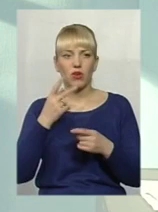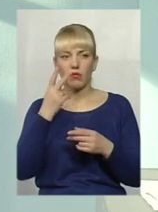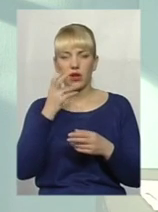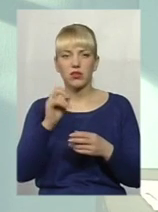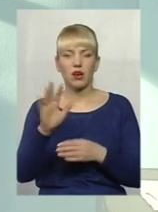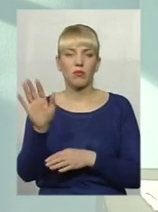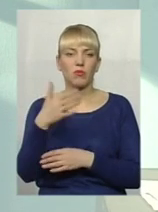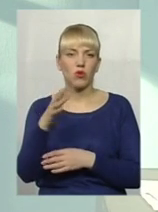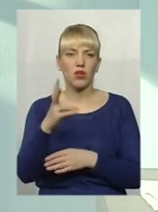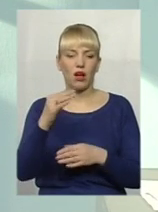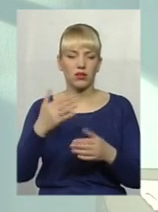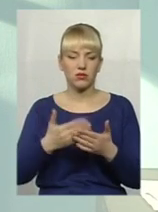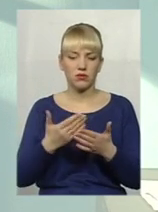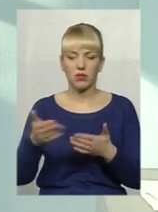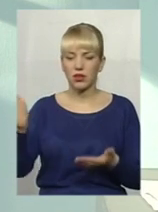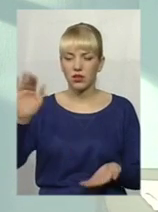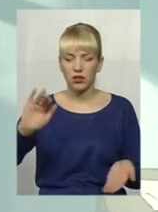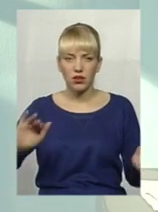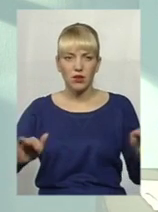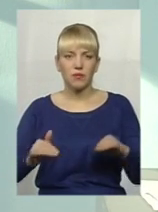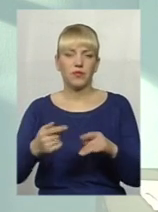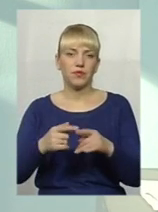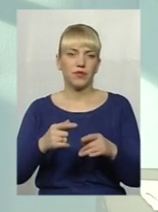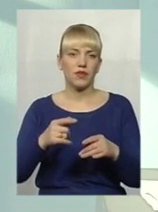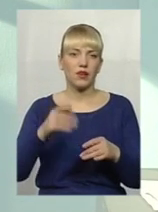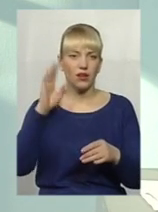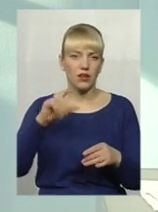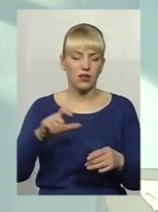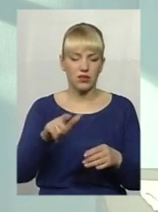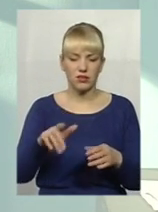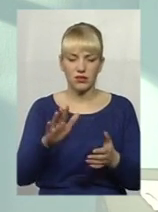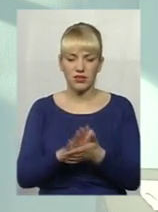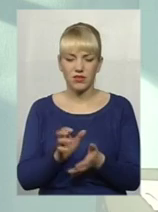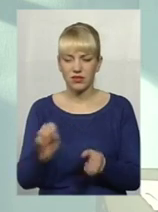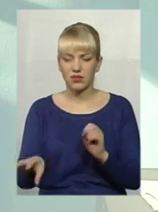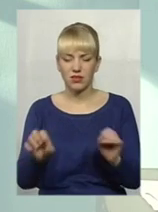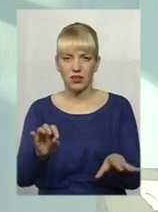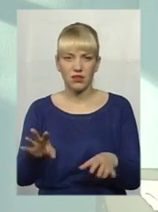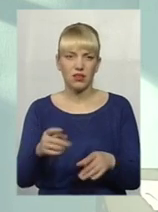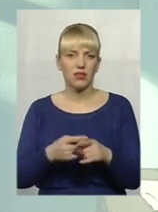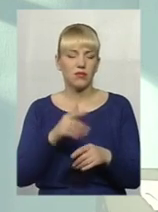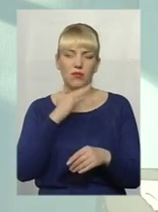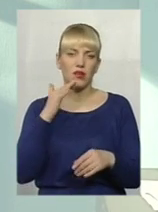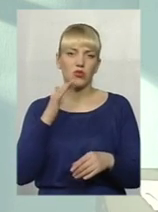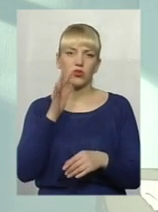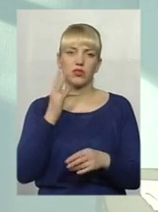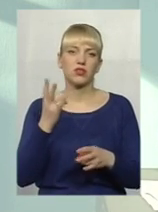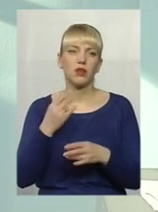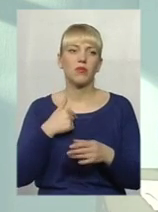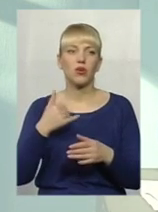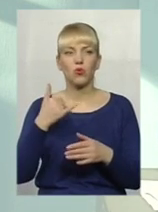залишаємо наші прибережні смуги і все, то, напевно, ще для наших людей трохи часу багато треба. Але надія на маленьких, які